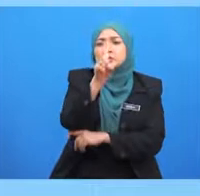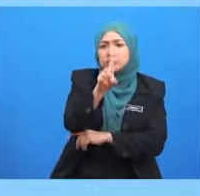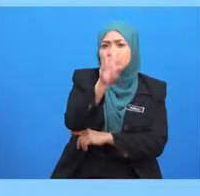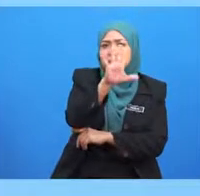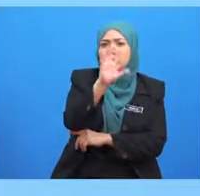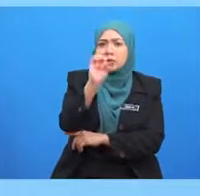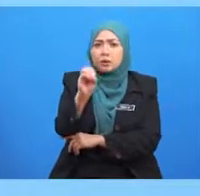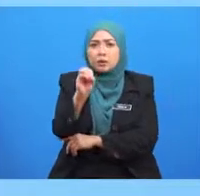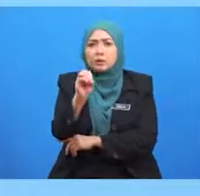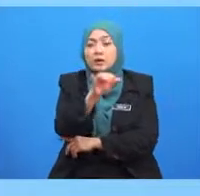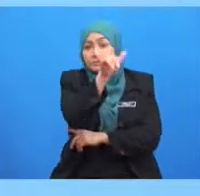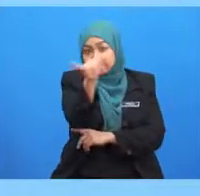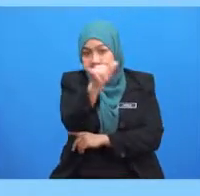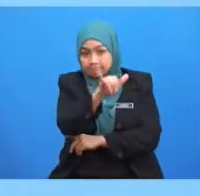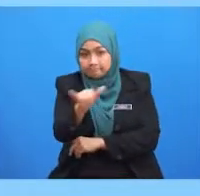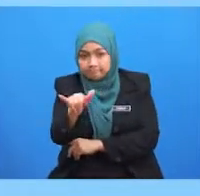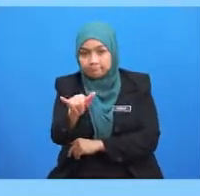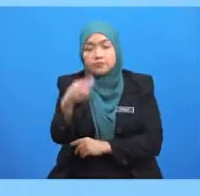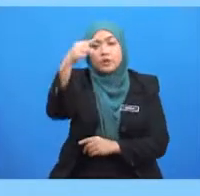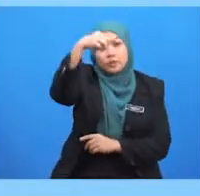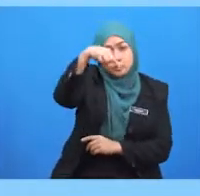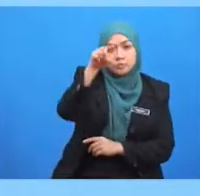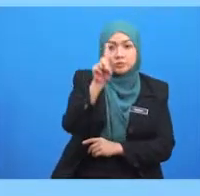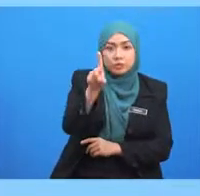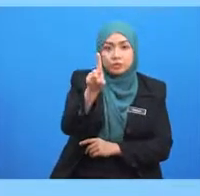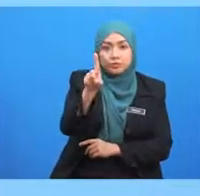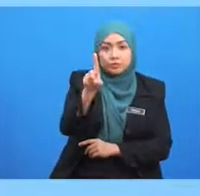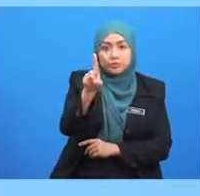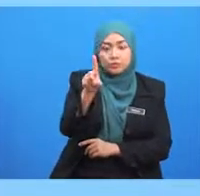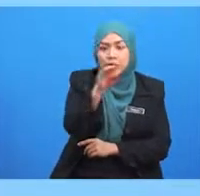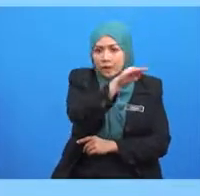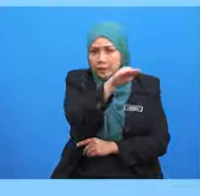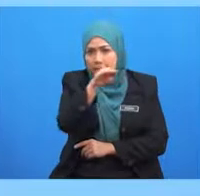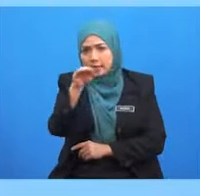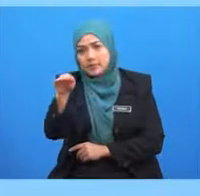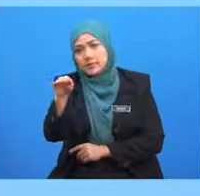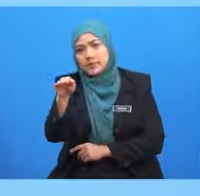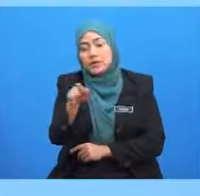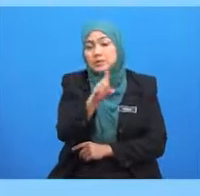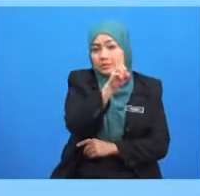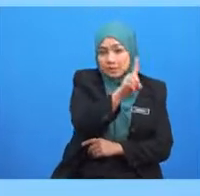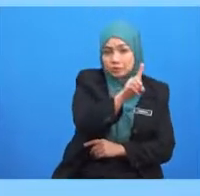150 = Q 1 di bahagia